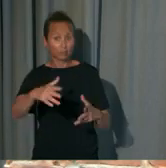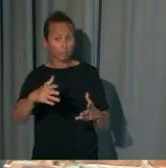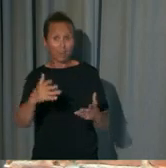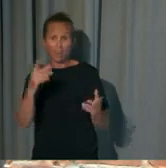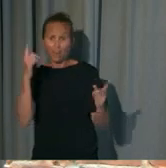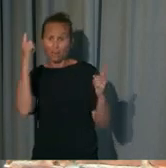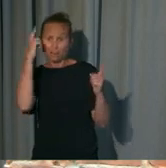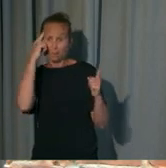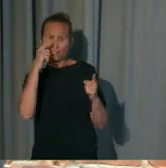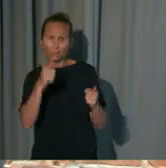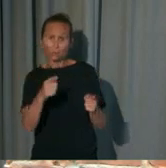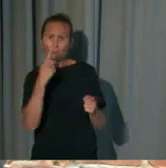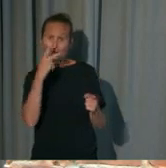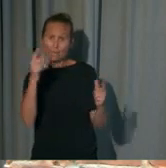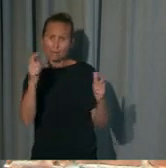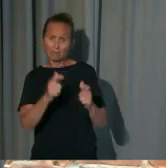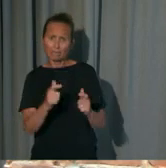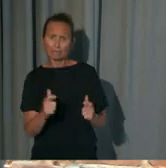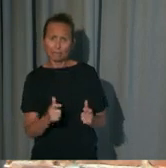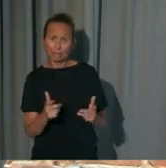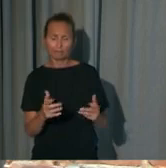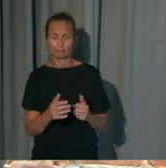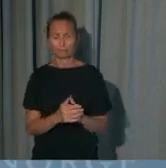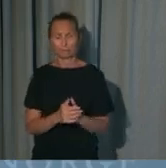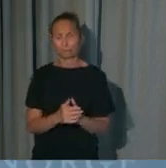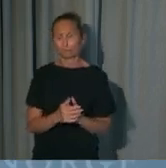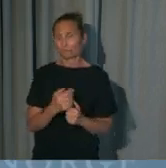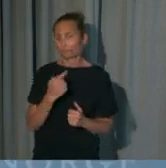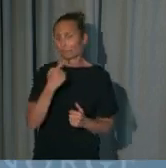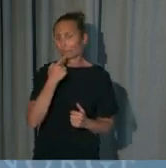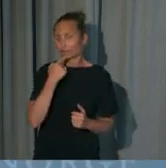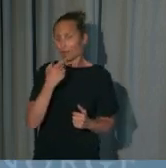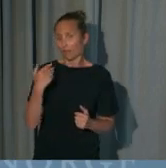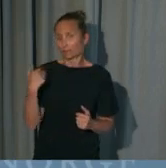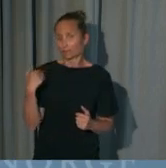du ser de bildene? Nei, som jeg sier, så